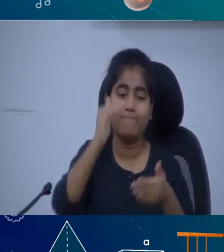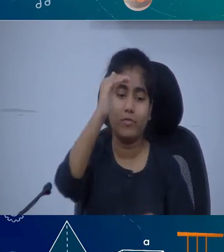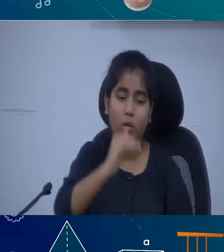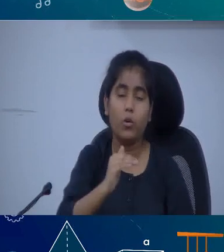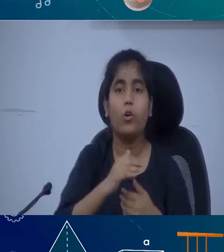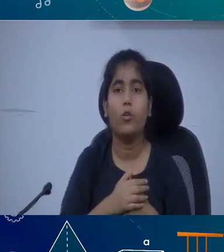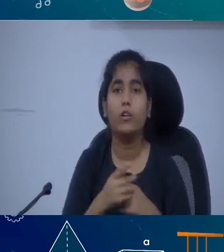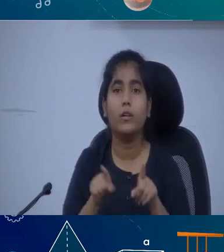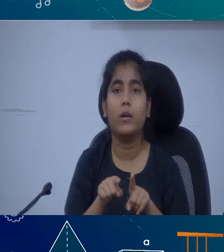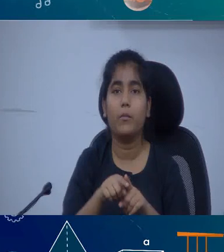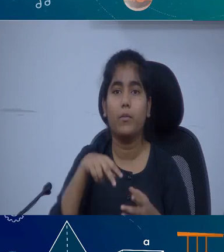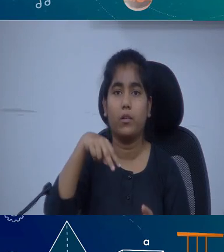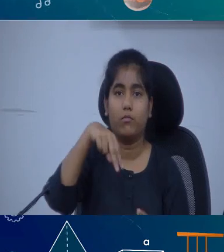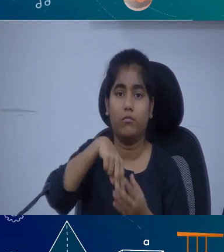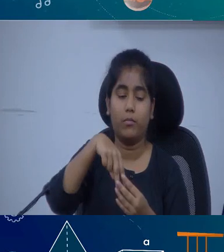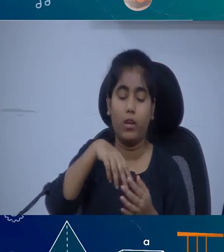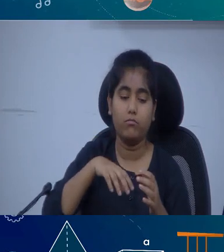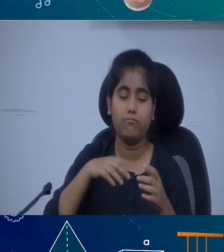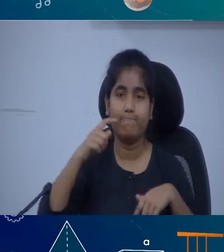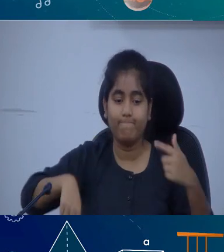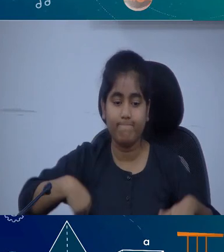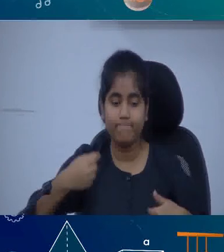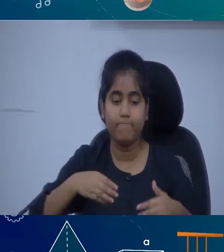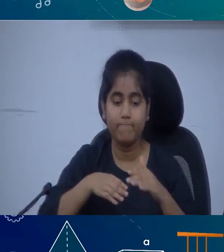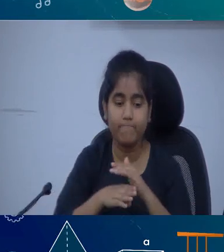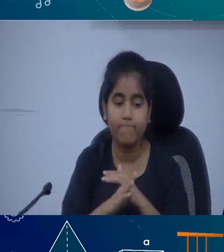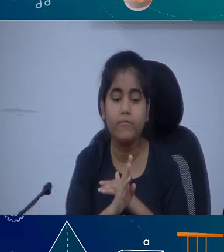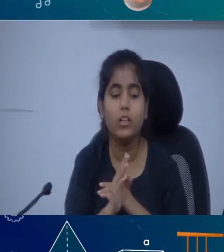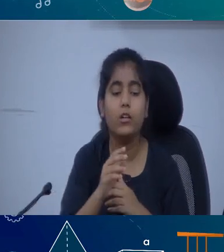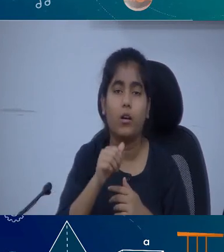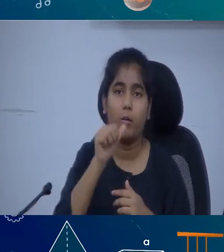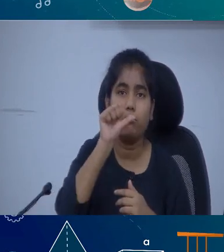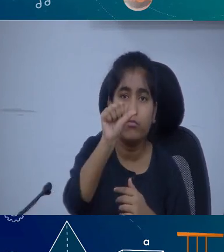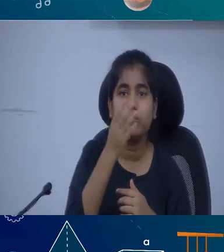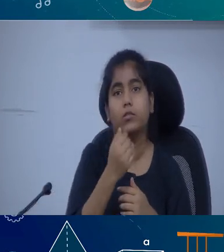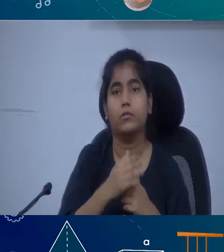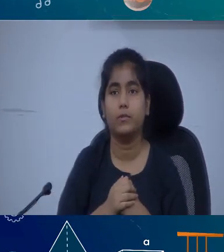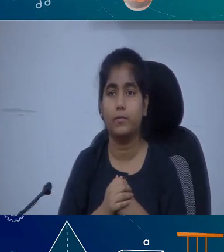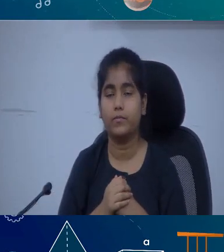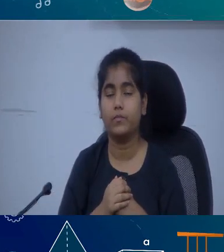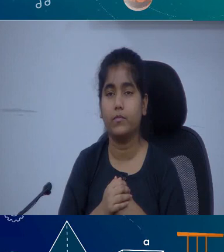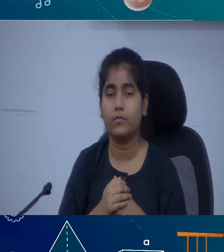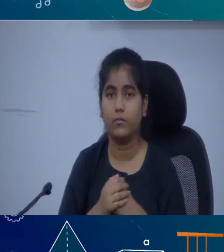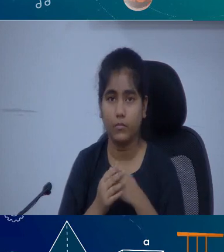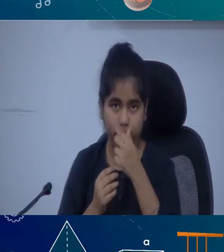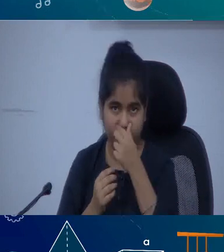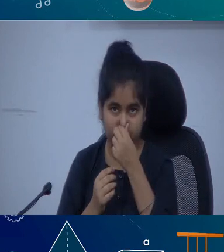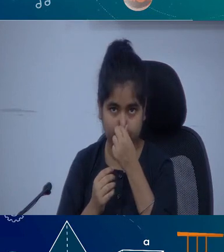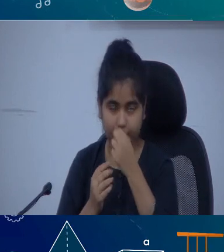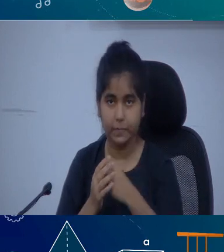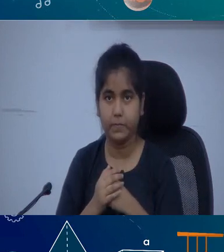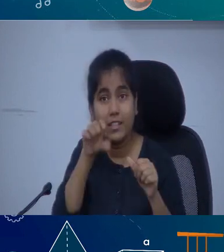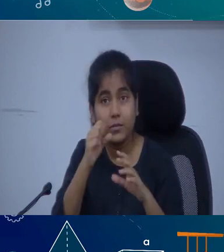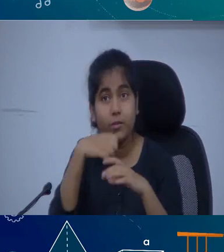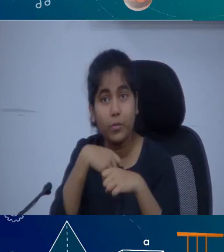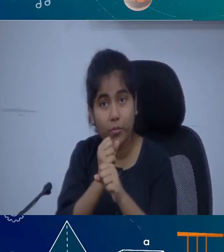कॉमिक में दिखाया, आप जब पढ़ेंगे तो आप देखेंगे, तो वो लोअर लेवल का अगर होगा तो उसको एक्सेस कर पाएगा, जिसके अंदर आपकी पैर जा पाएँ और आप उसको क्लोजर रीच कर